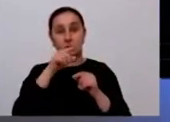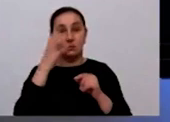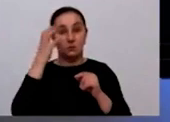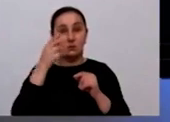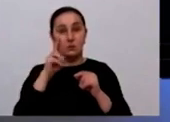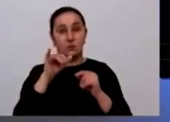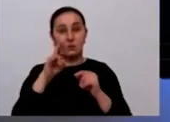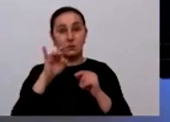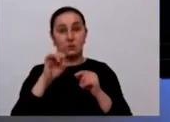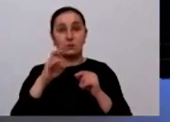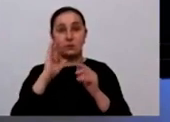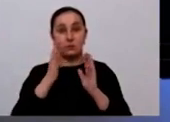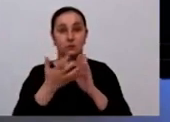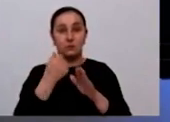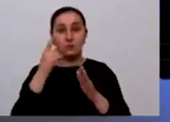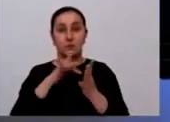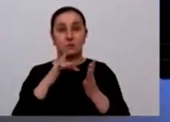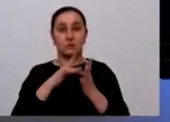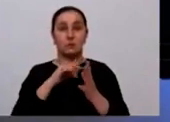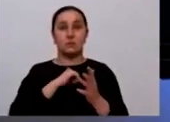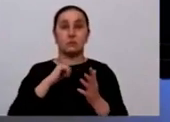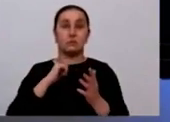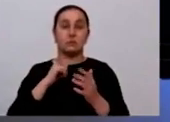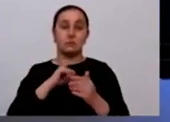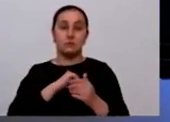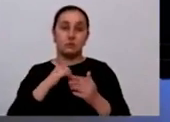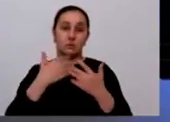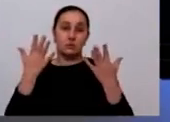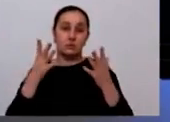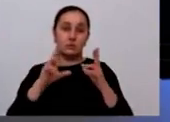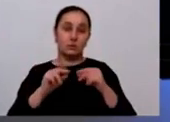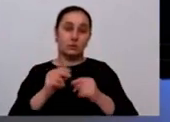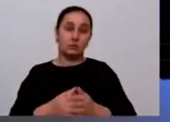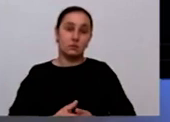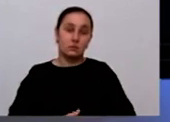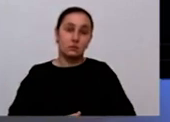qilib olamiz. Ya'ni o'rta qismi eng yorqin rangi hisoblanadi.